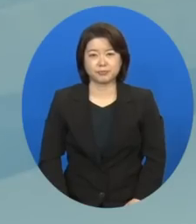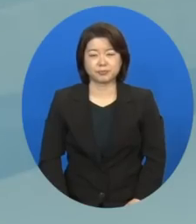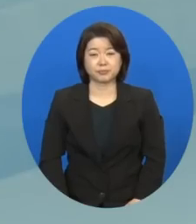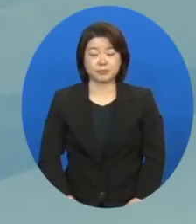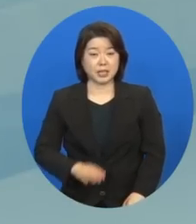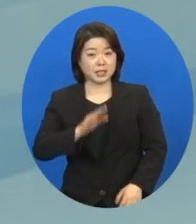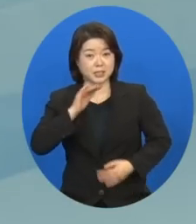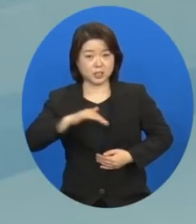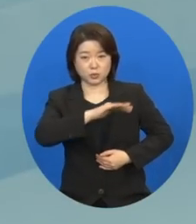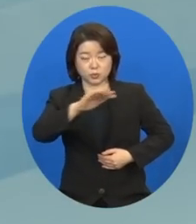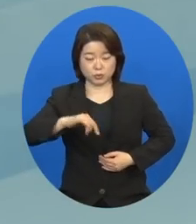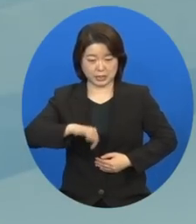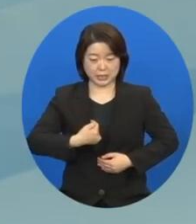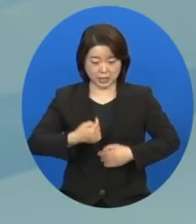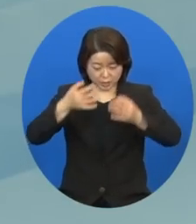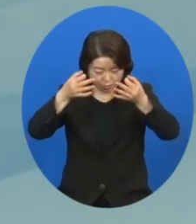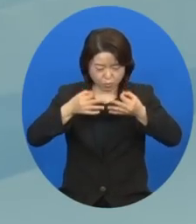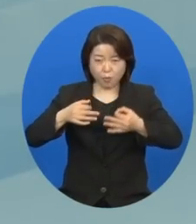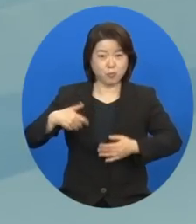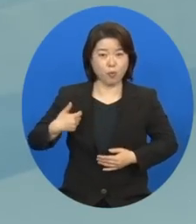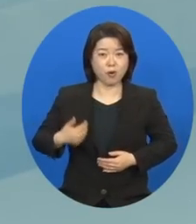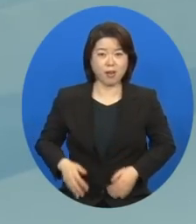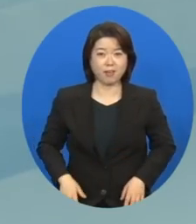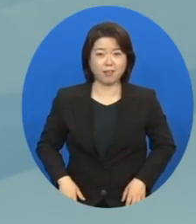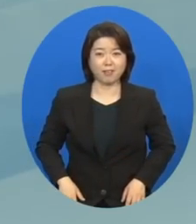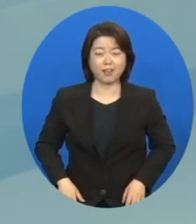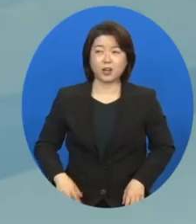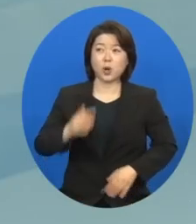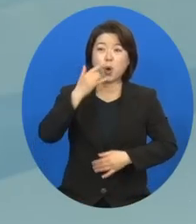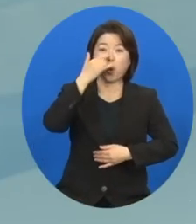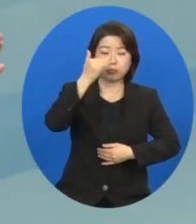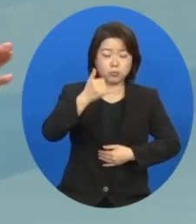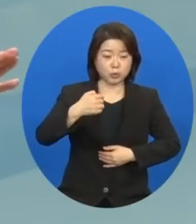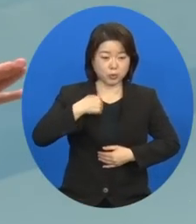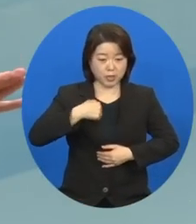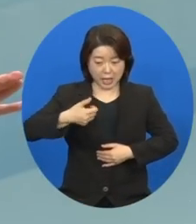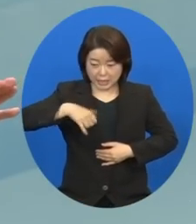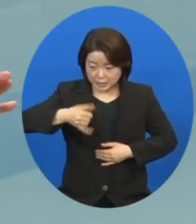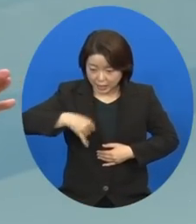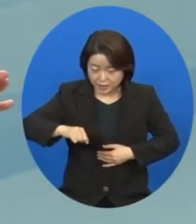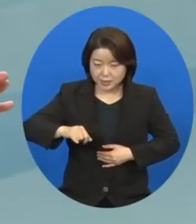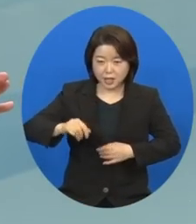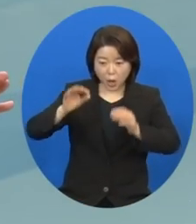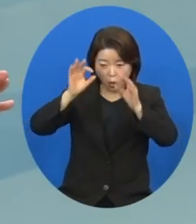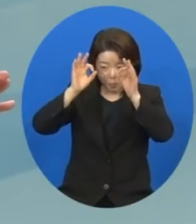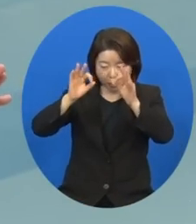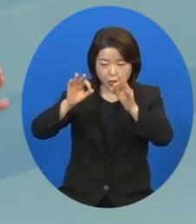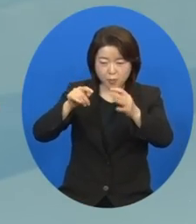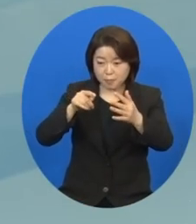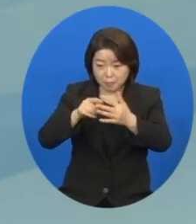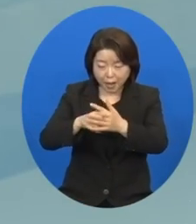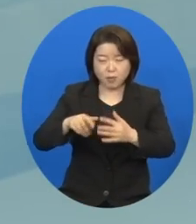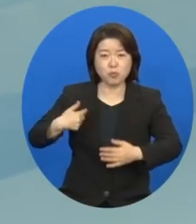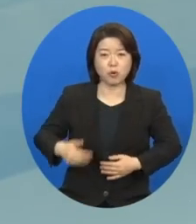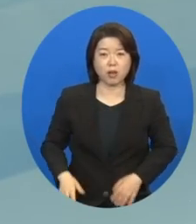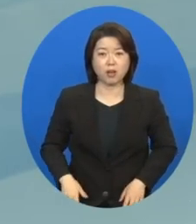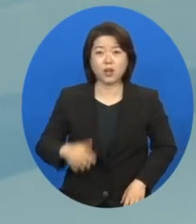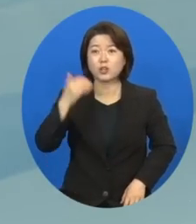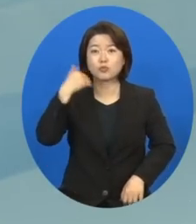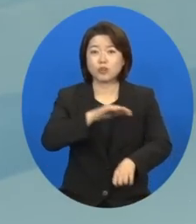사실 우리는요 우리 자신을 잘 모릅니다. 심지어 부모조차도 우리 자식을 잘 몰라요. 누가 잘